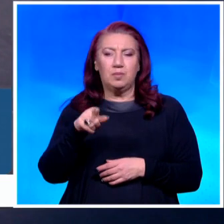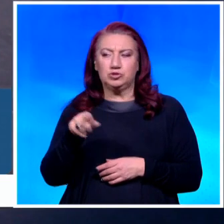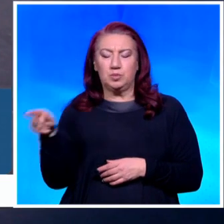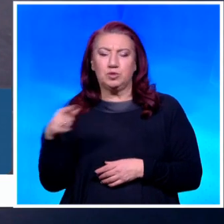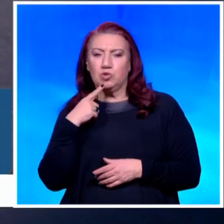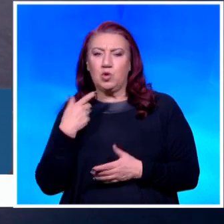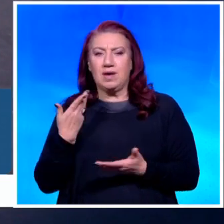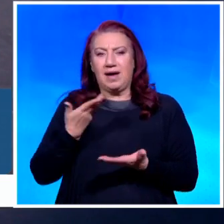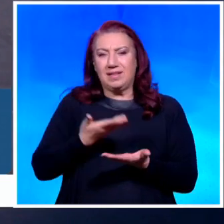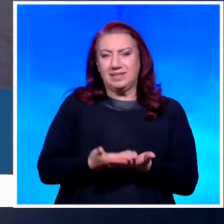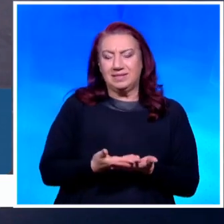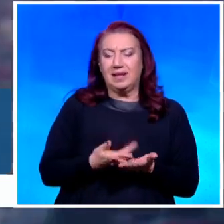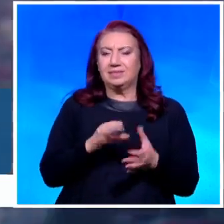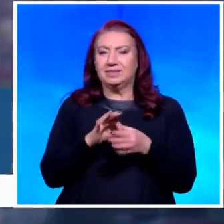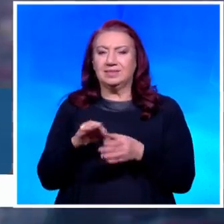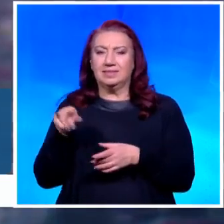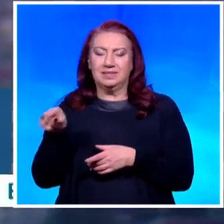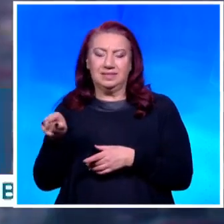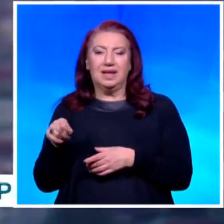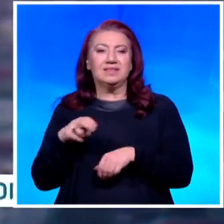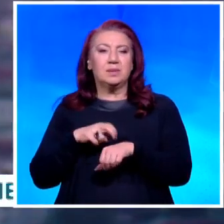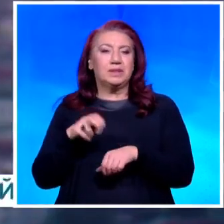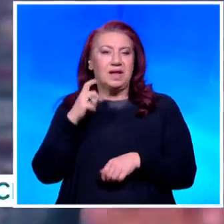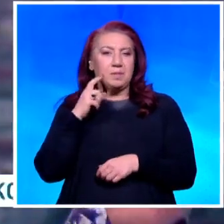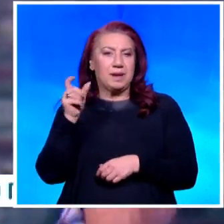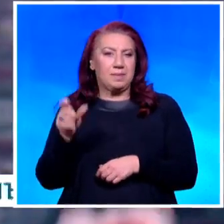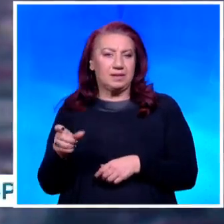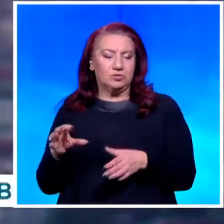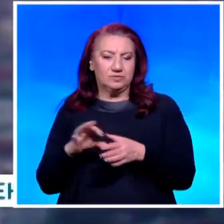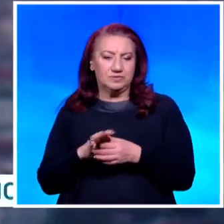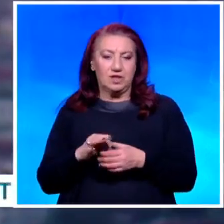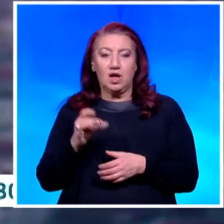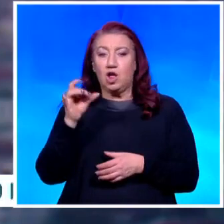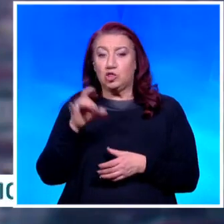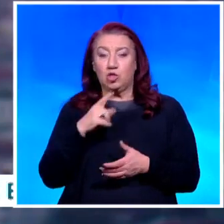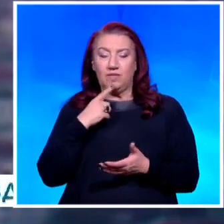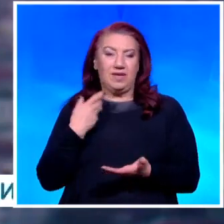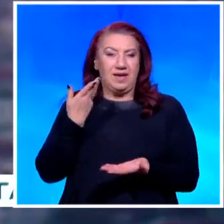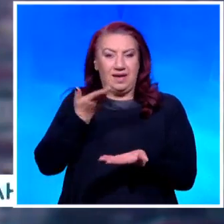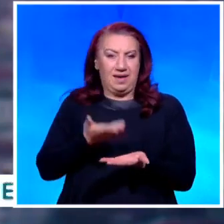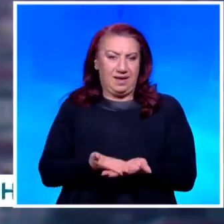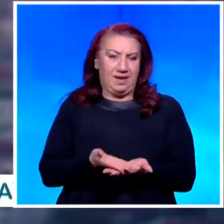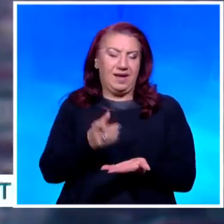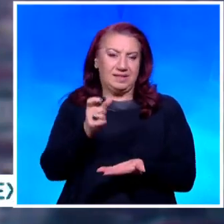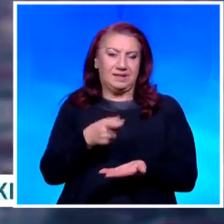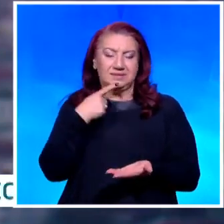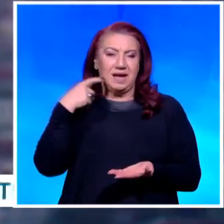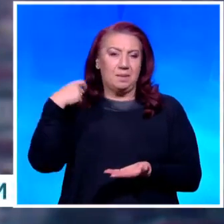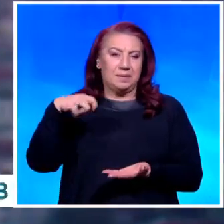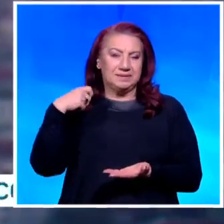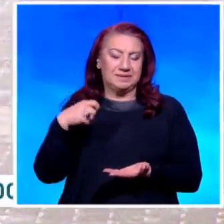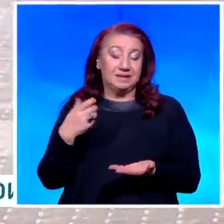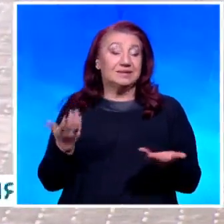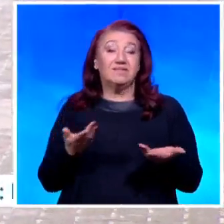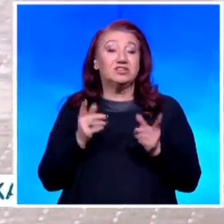опозицията около Димитър Бербатов. Новият кандидат за тази клика опонентите, новият кандидат за президент е Мишо Касабов